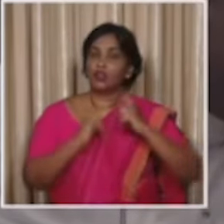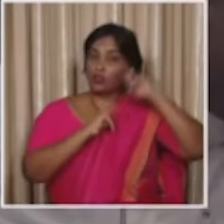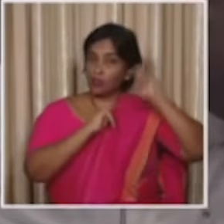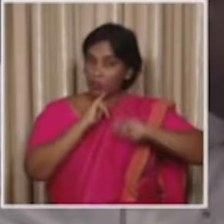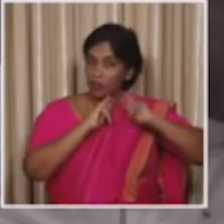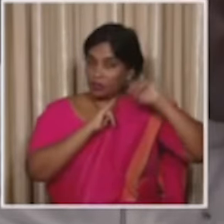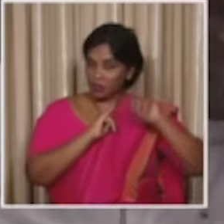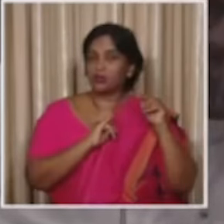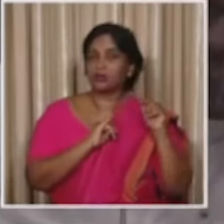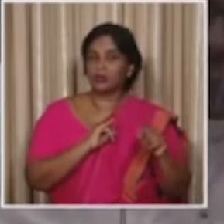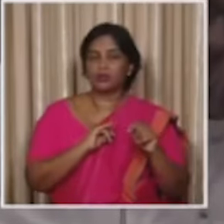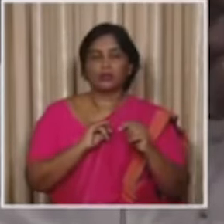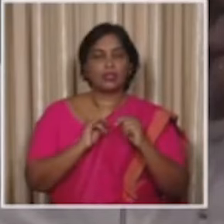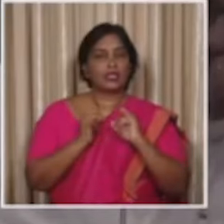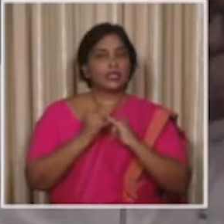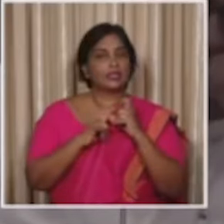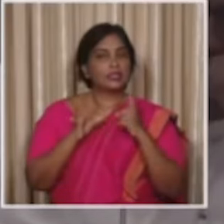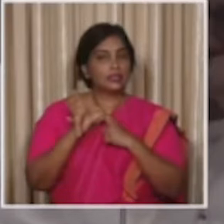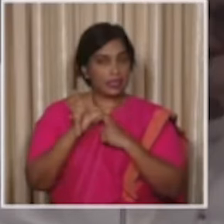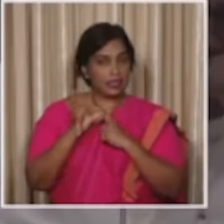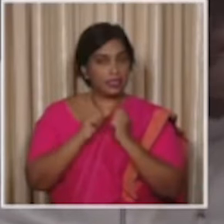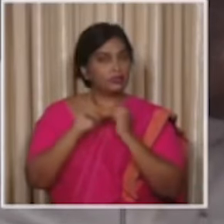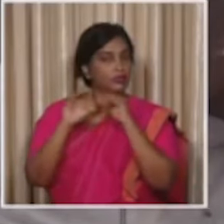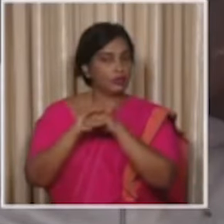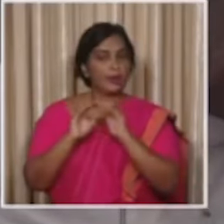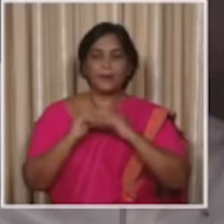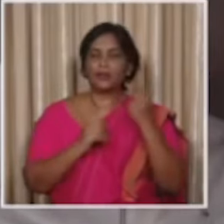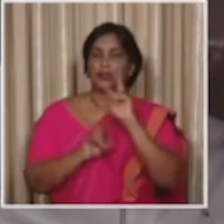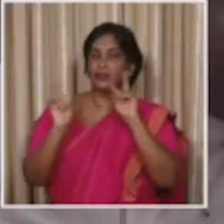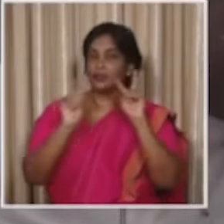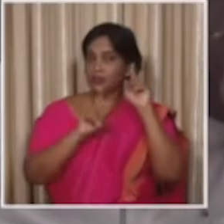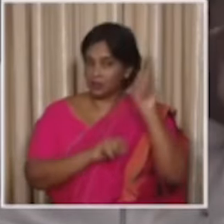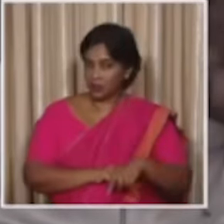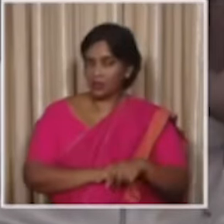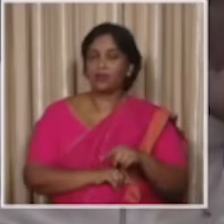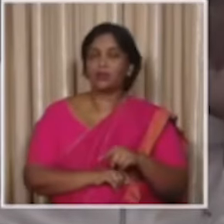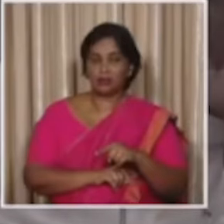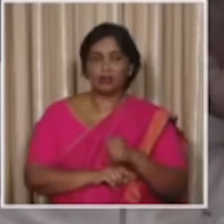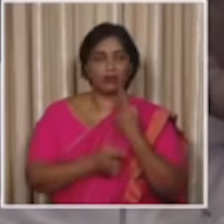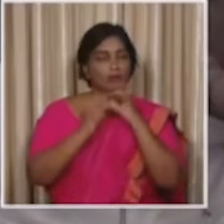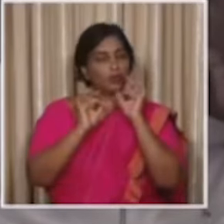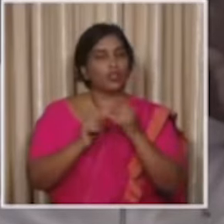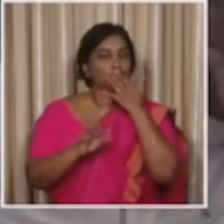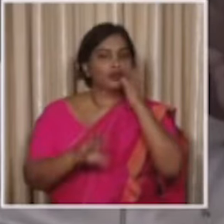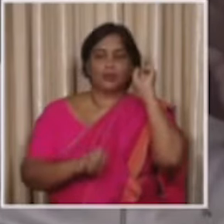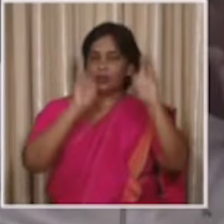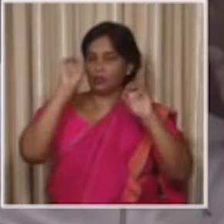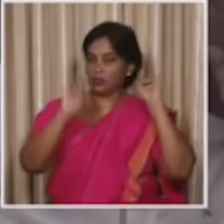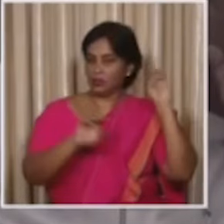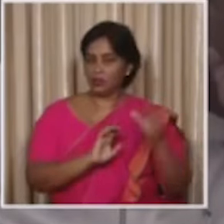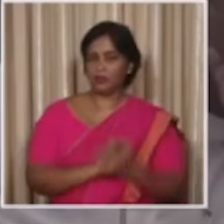උපාධිධාරීන් සංවන්දිල්ධාරීන්ට බදවා ගැනීමෙන් පස්සේ 22,000ක් වරණයකින් තොරව පාසල්වලට යොමු කළා තිබ්බා.